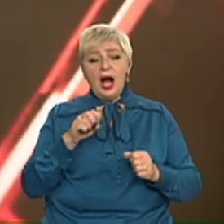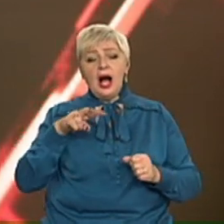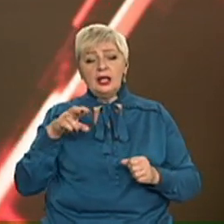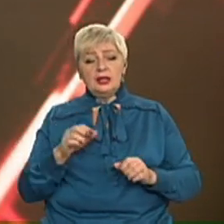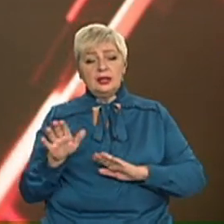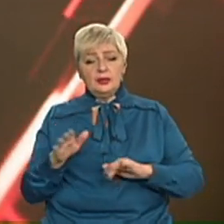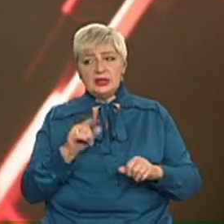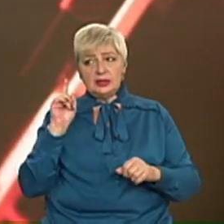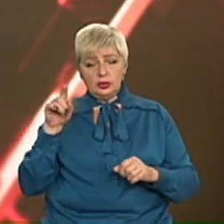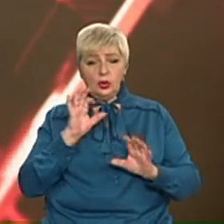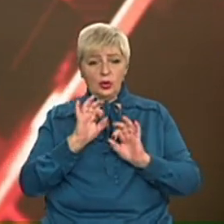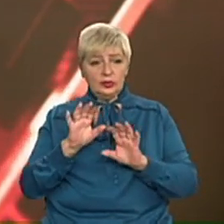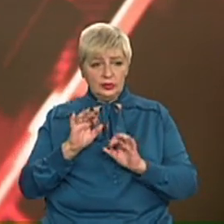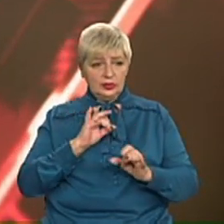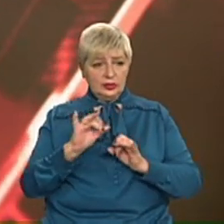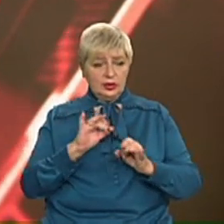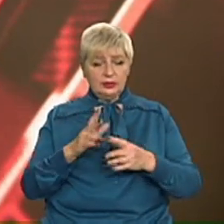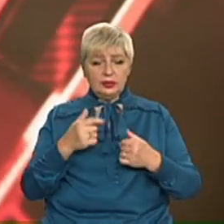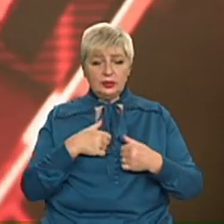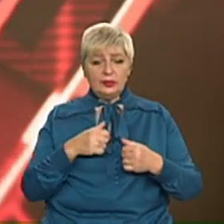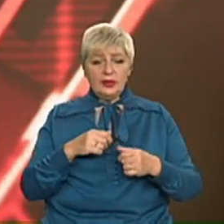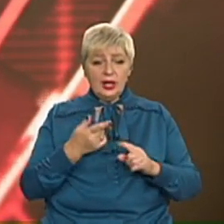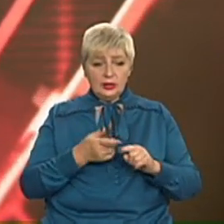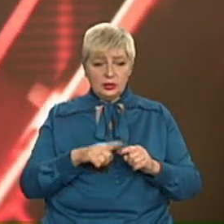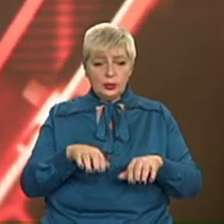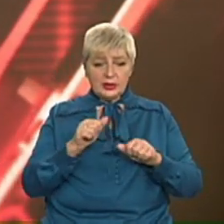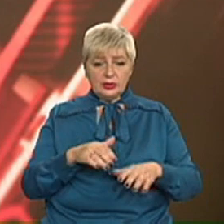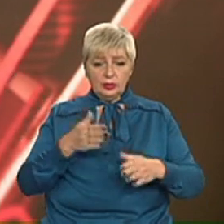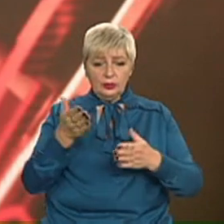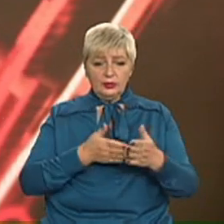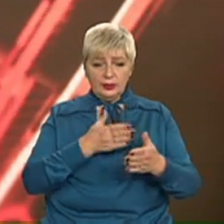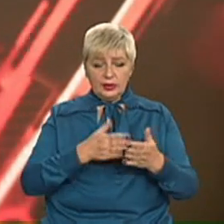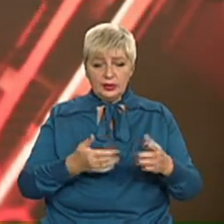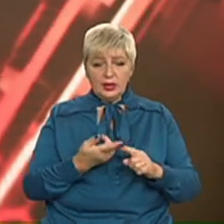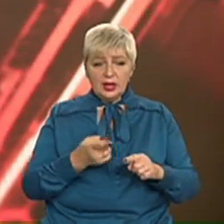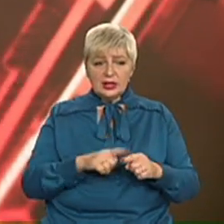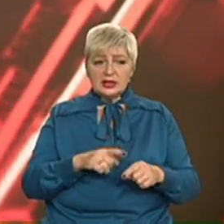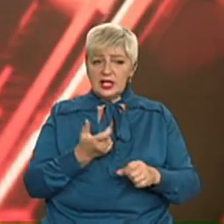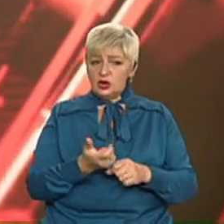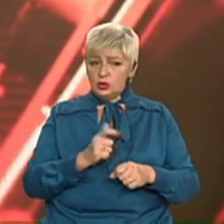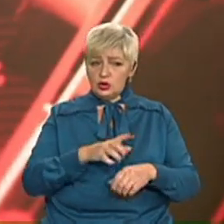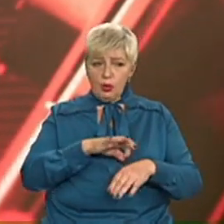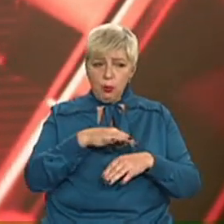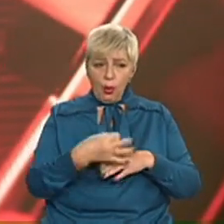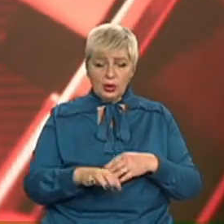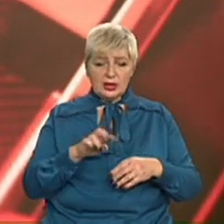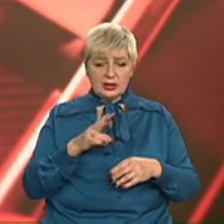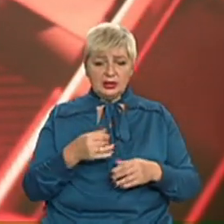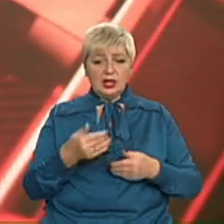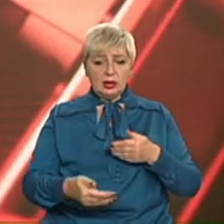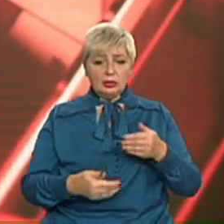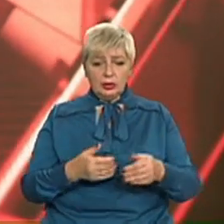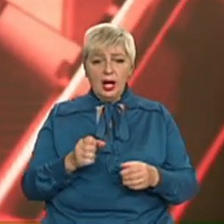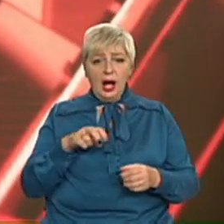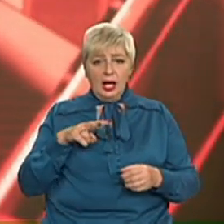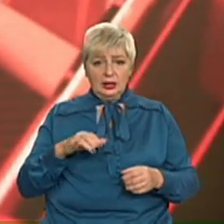після того інтерв'ю у минулу п'ятницю цю постанову відмінили. Це, звісно, дуже такий болісний і крок, але